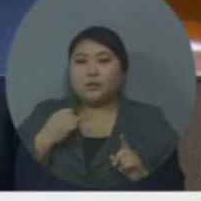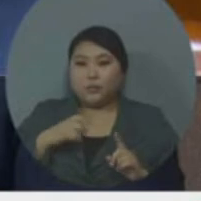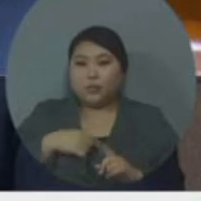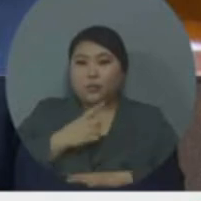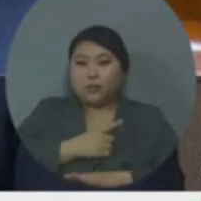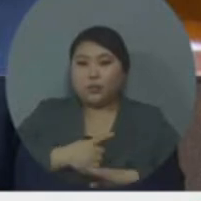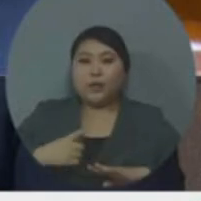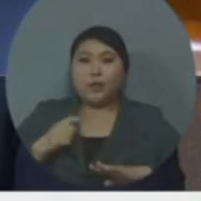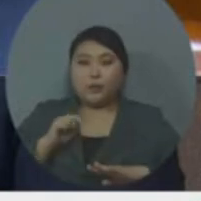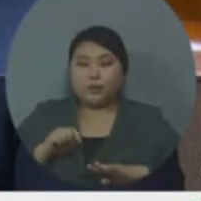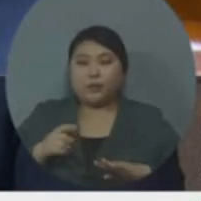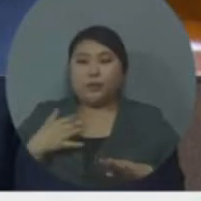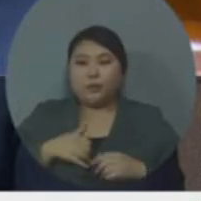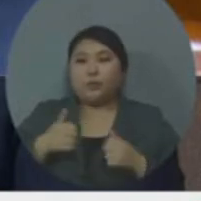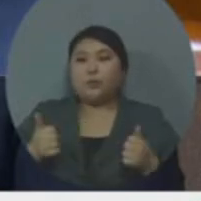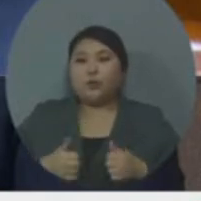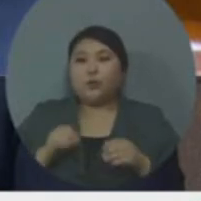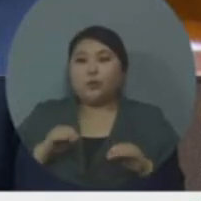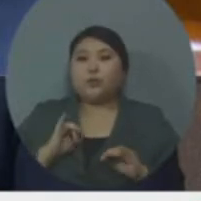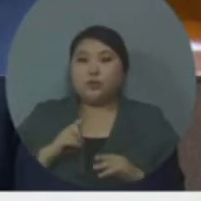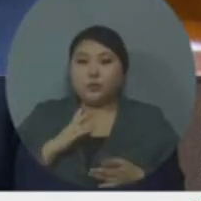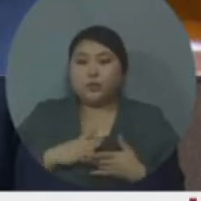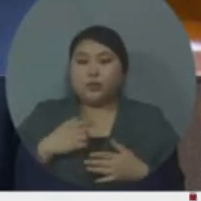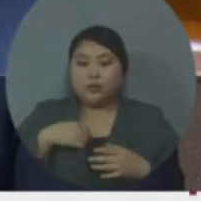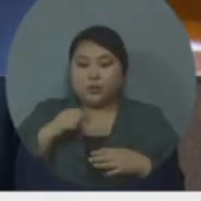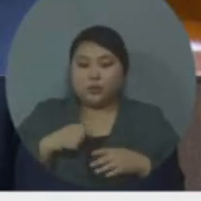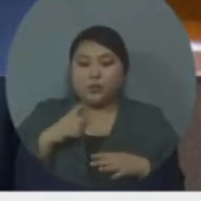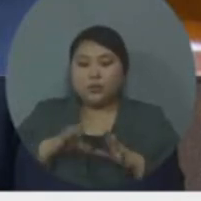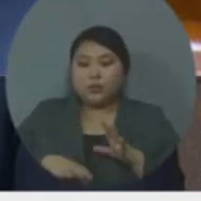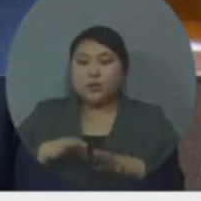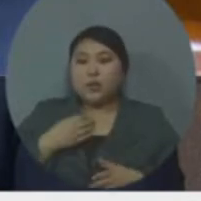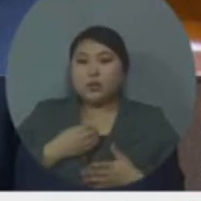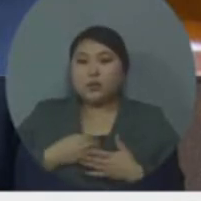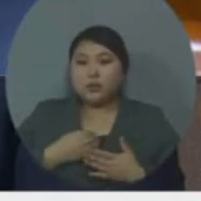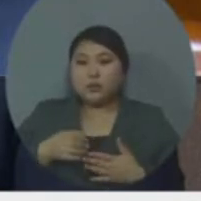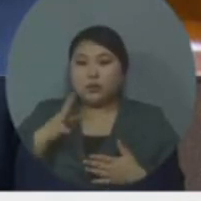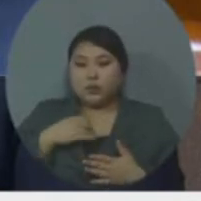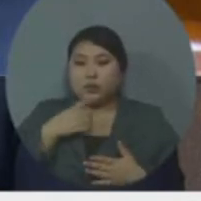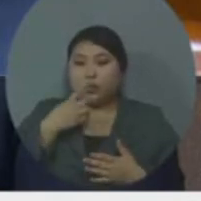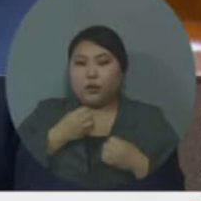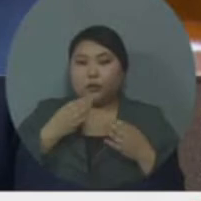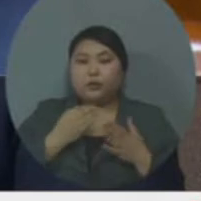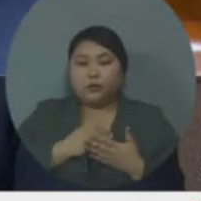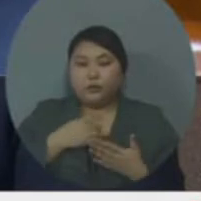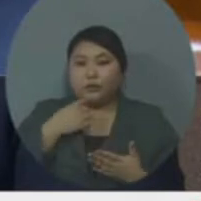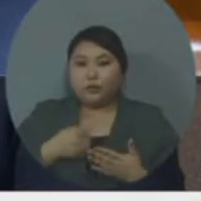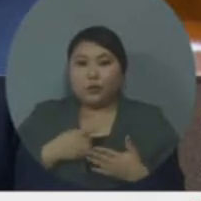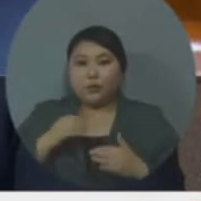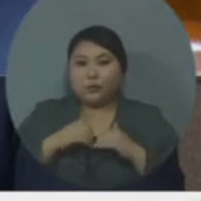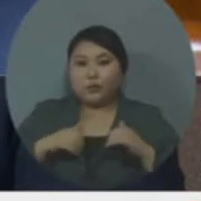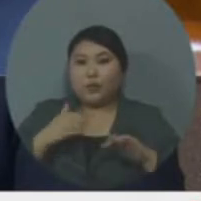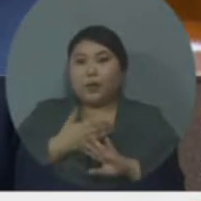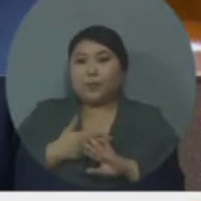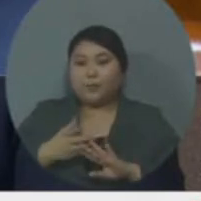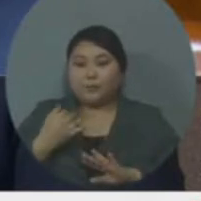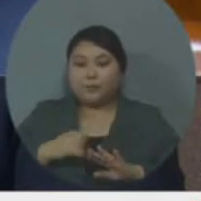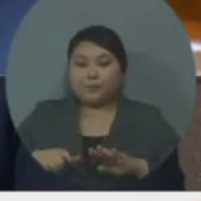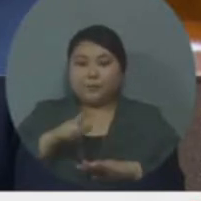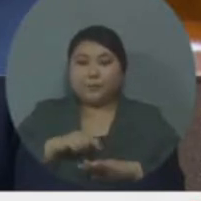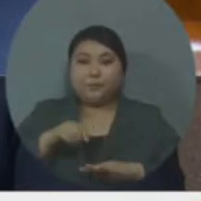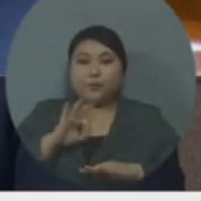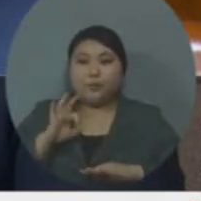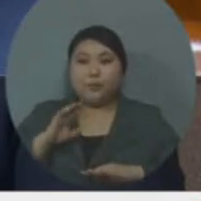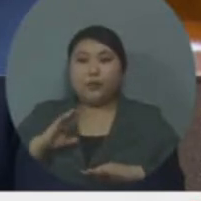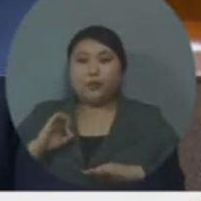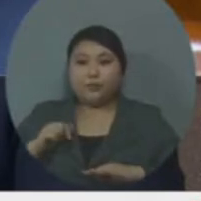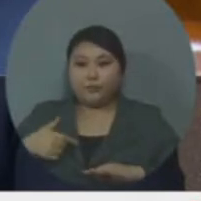дагавартай бий болсон байна. Үүний сонгодог жишээг олон жишээгээр дуудаж болно. Ялангуяа тусгай хамгаалалттай газар дээр отог